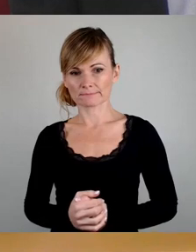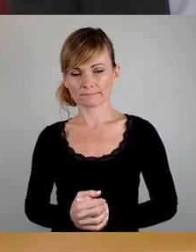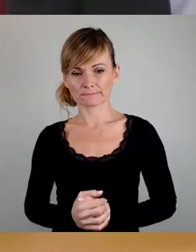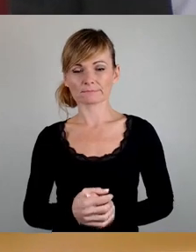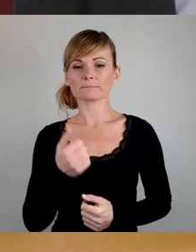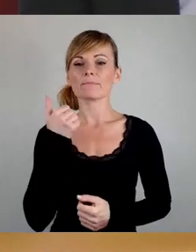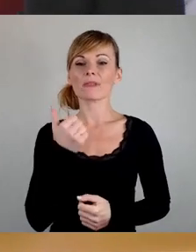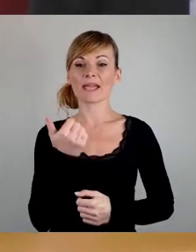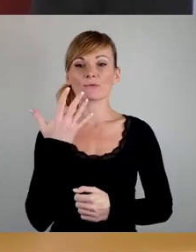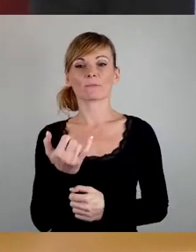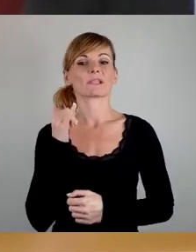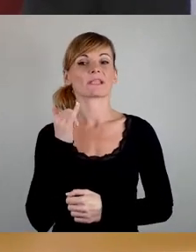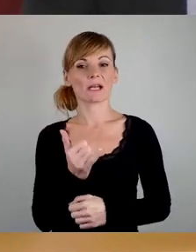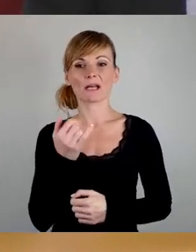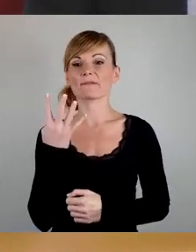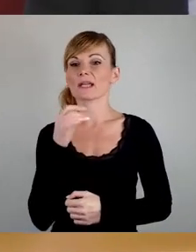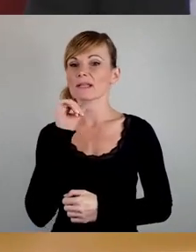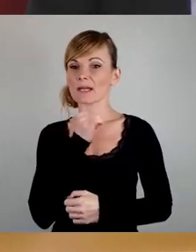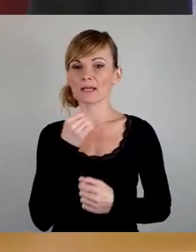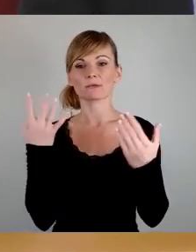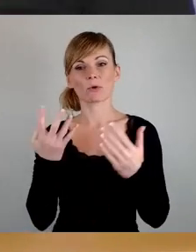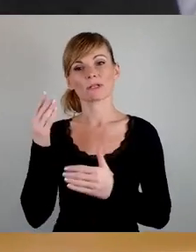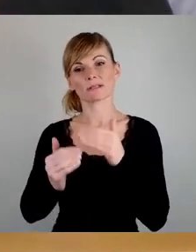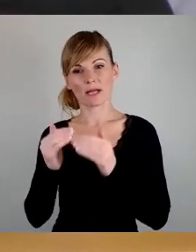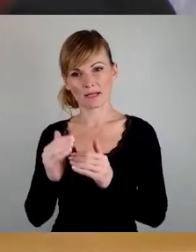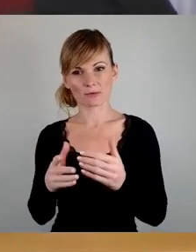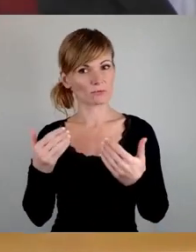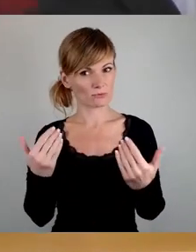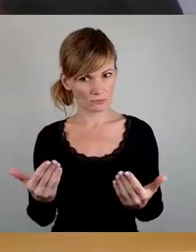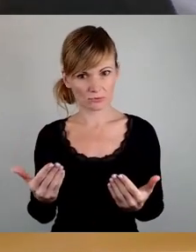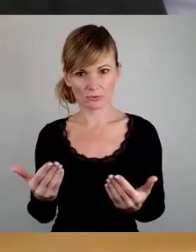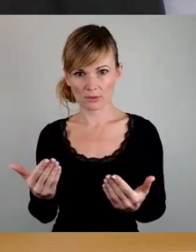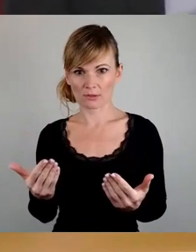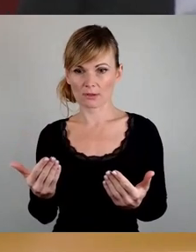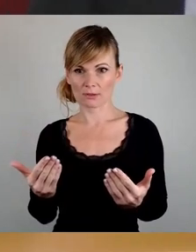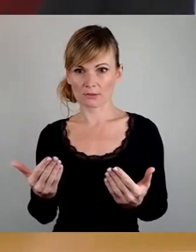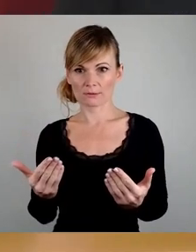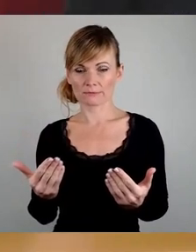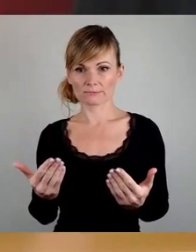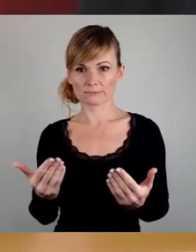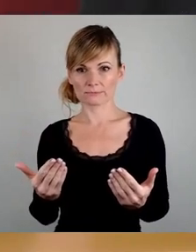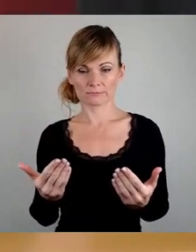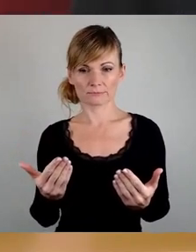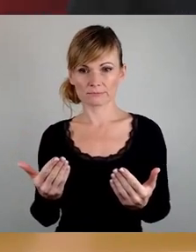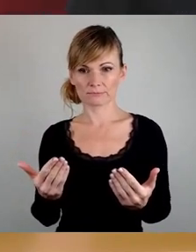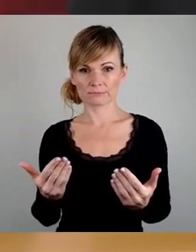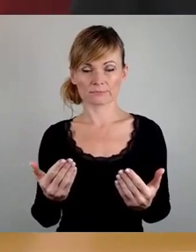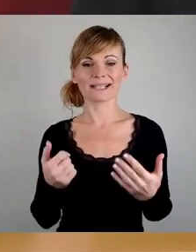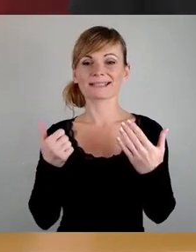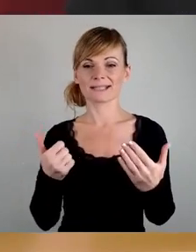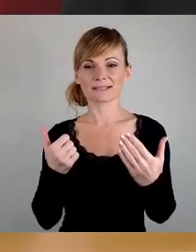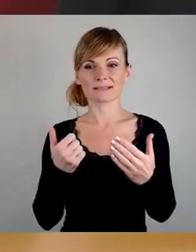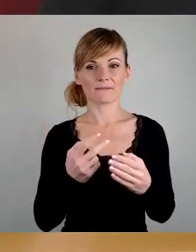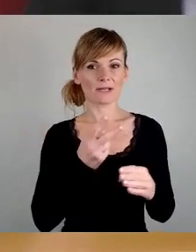Einundfünfzig Ja, 4 Nein, 9 Enthaltungen. Damit sind die benannten 6 Vertreter auch so